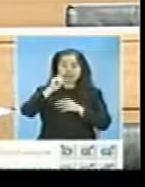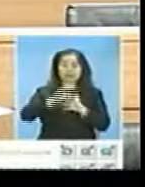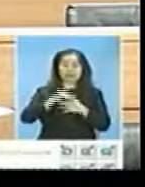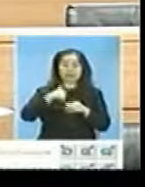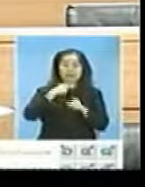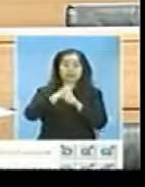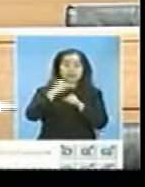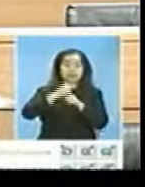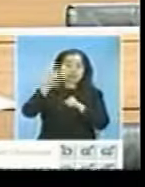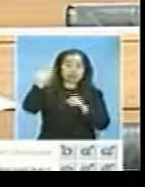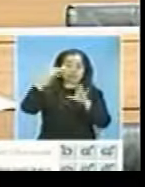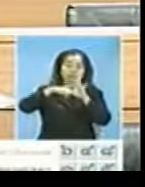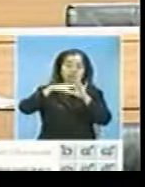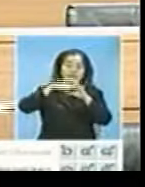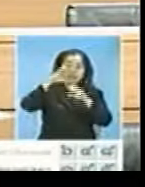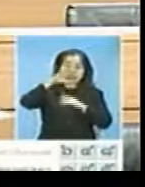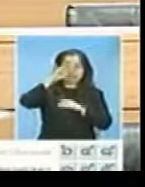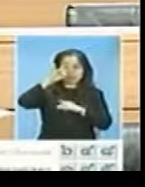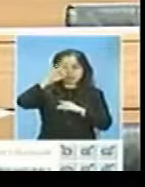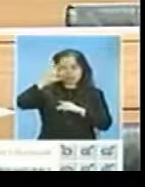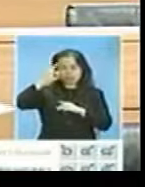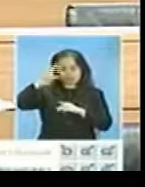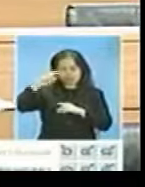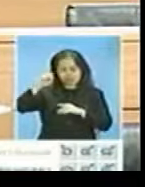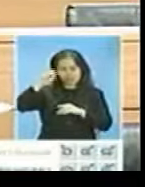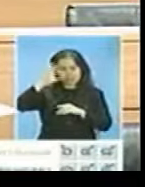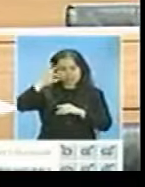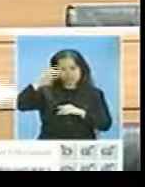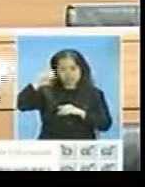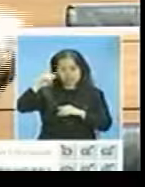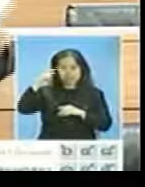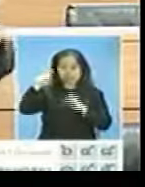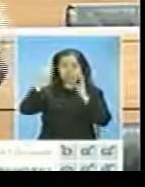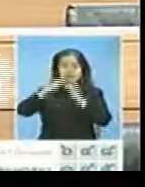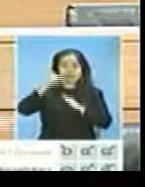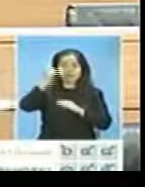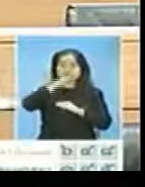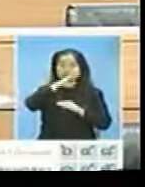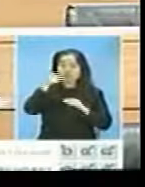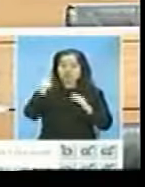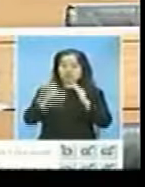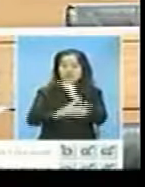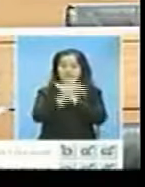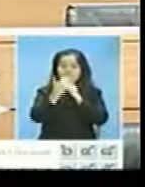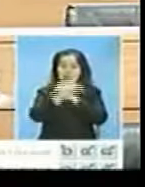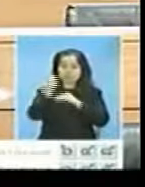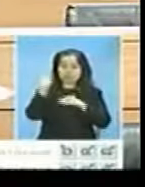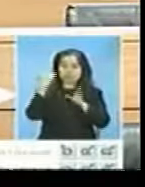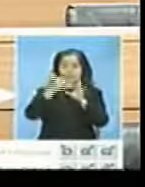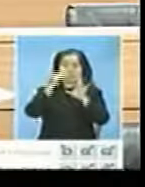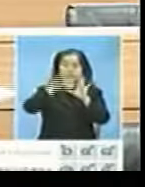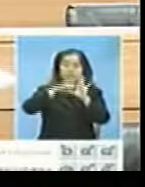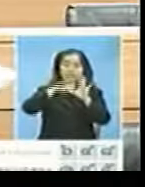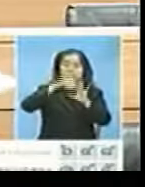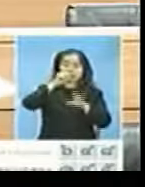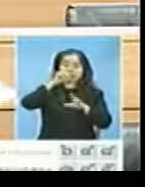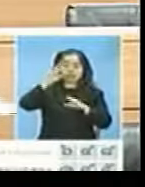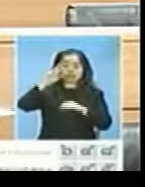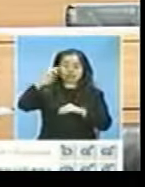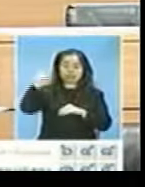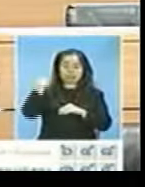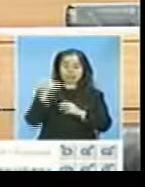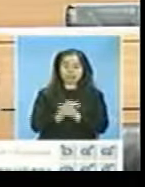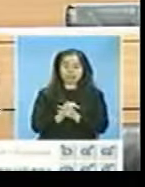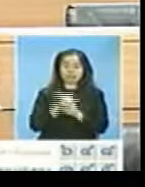ชการบางคน48 49 41เขาเป็นคนดีถ้าเขามีโอกาสได้มาสมัครสสรโดยที่เขาไม่ต้องลา